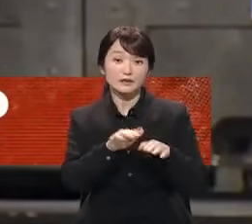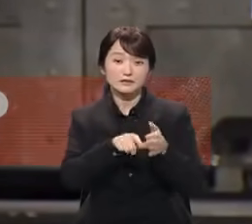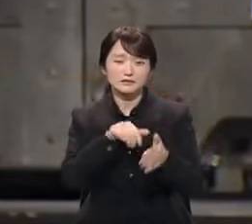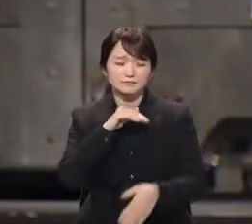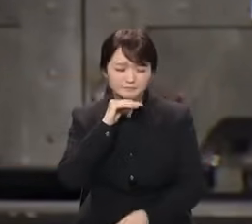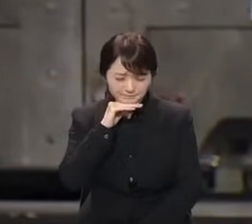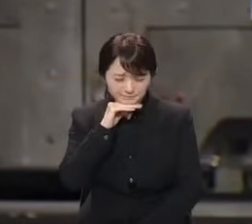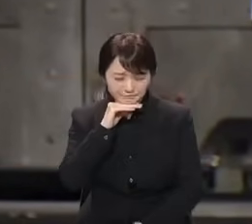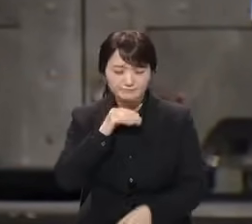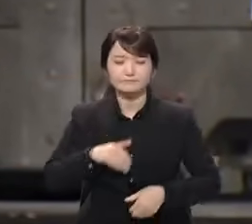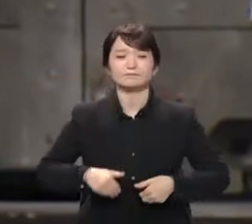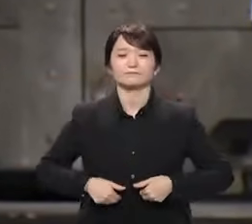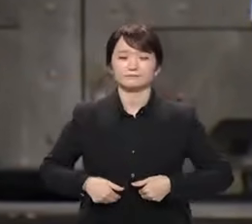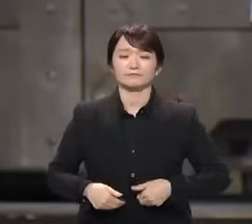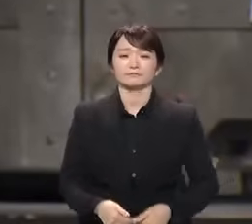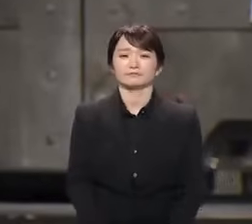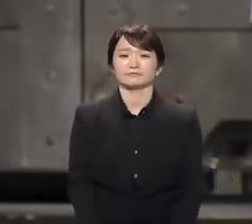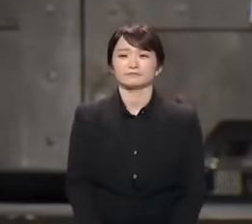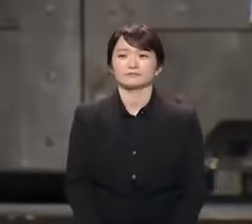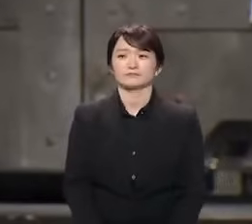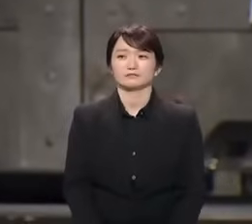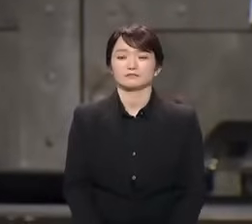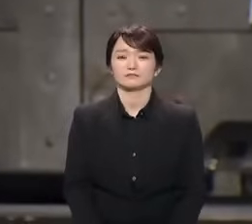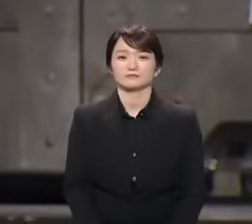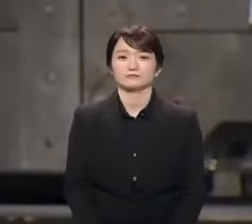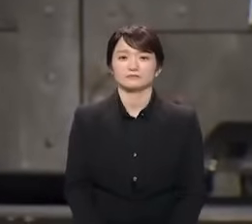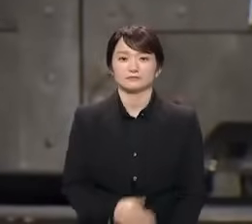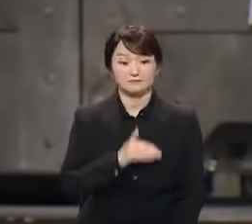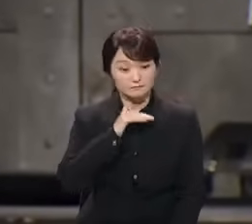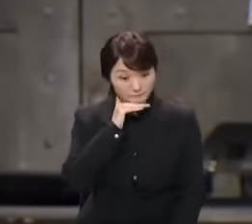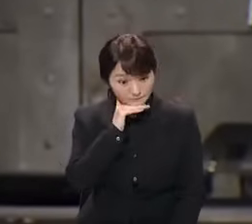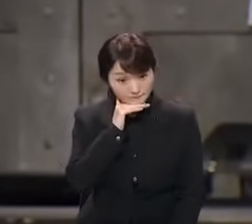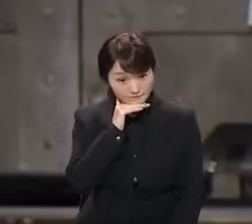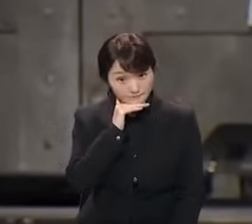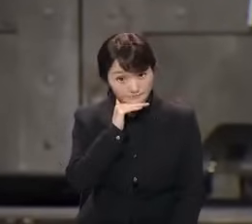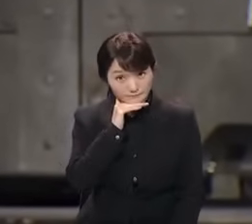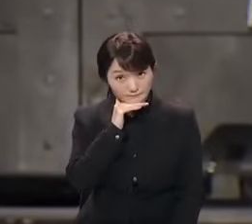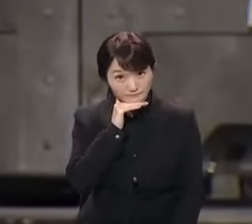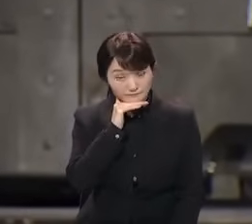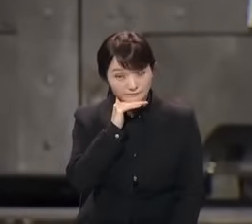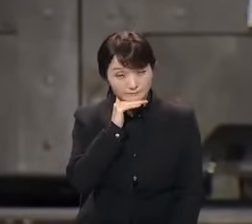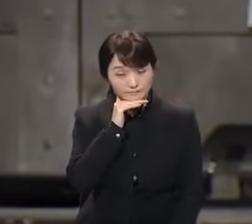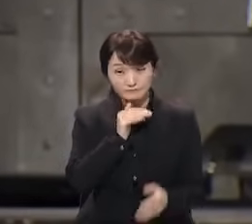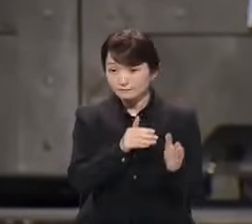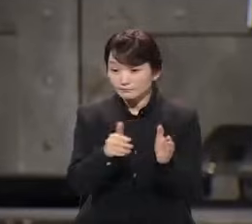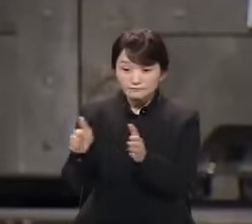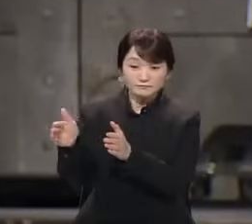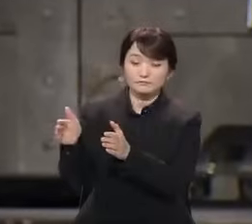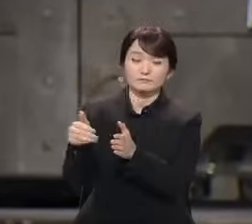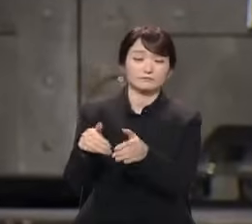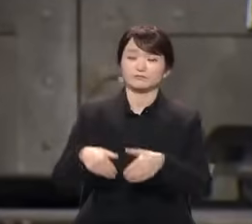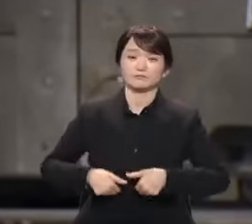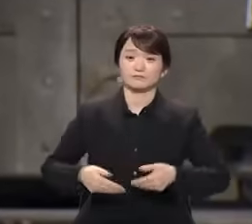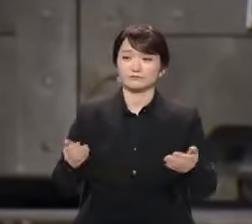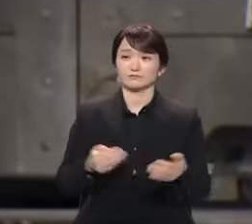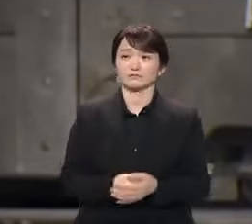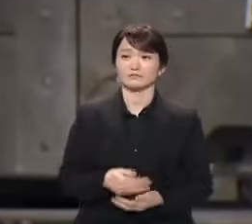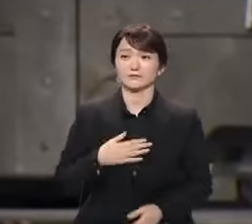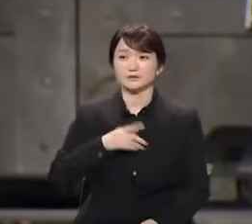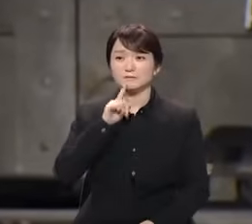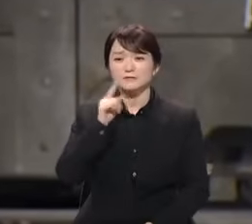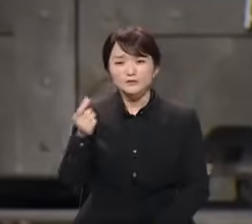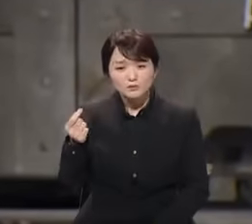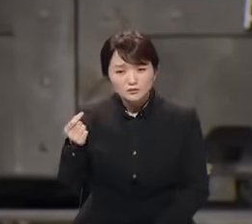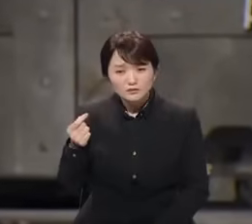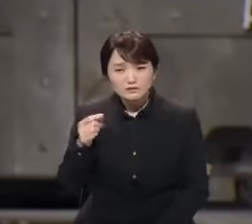보입니다. 시간을 두고 기다리면 모를까? 그걸 시간을 두고 기다리는 시간을 아예 끌어낸다고 생각하실 것까지는 없다. 결국 똑같은 얘기를 하는데 당신들은 왜